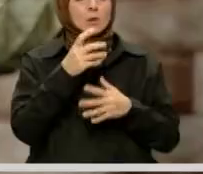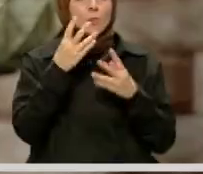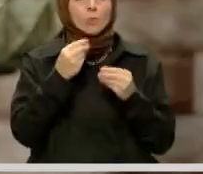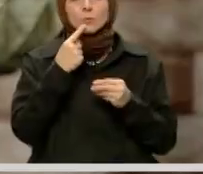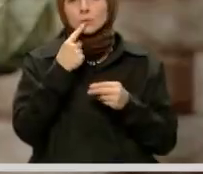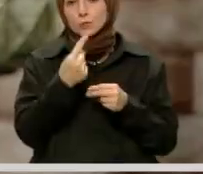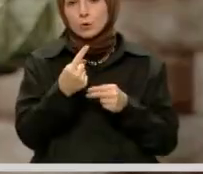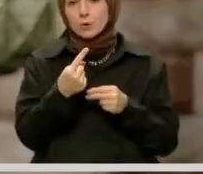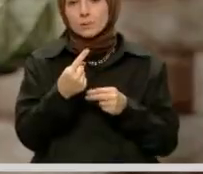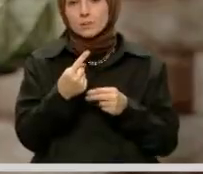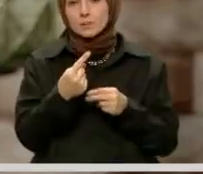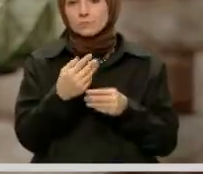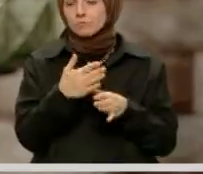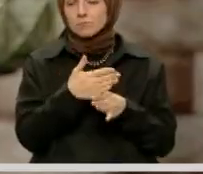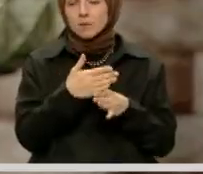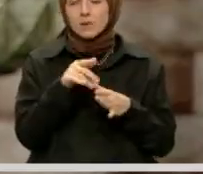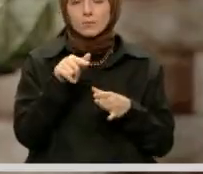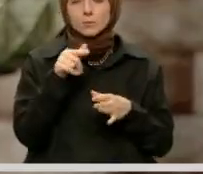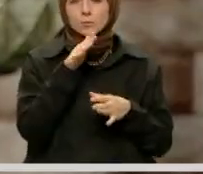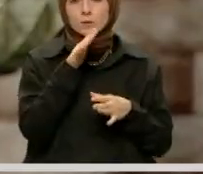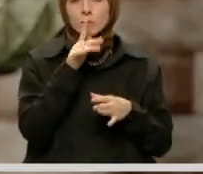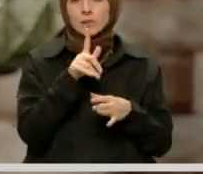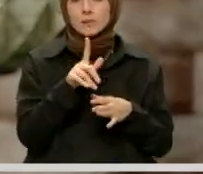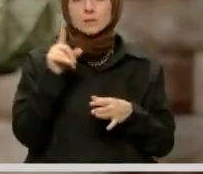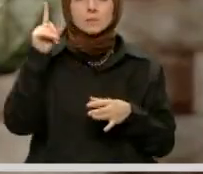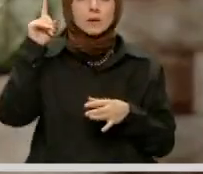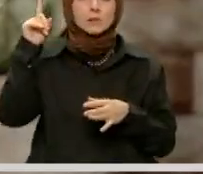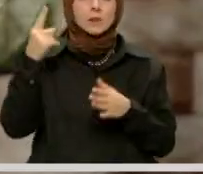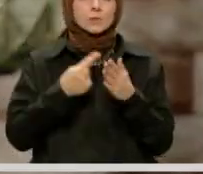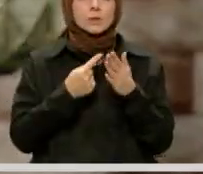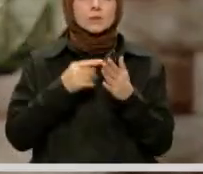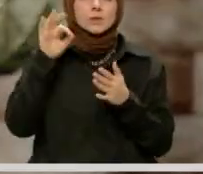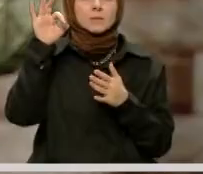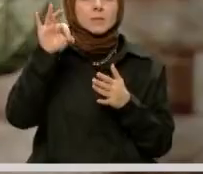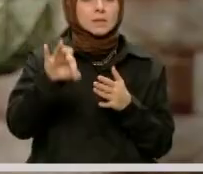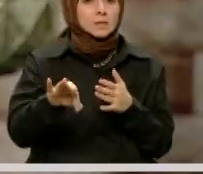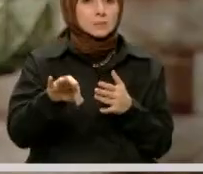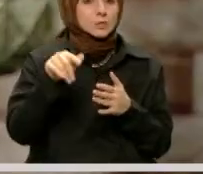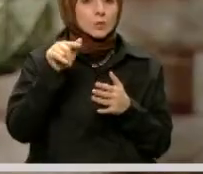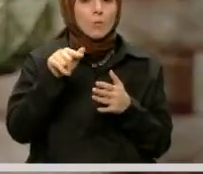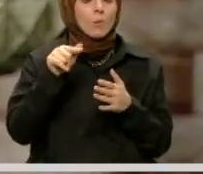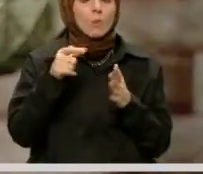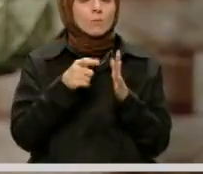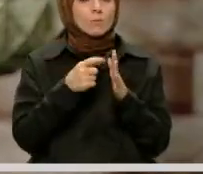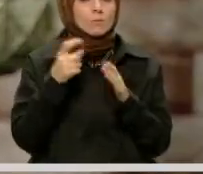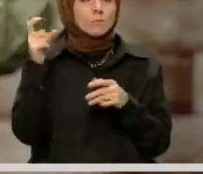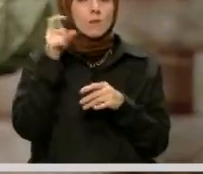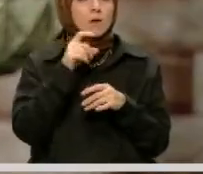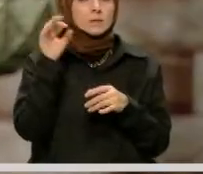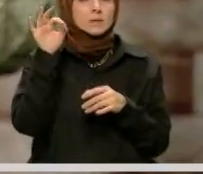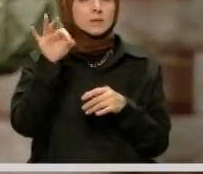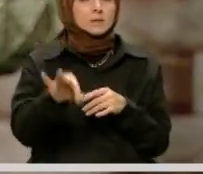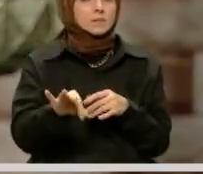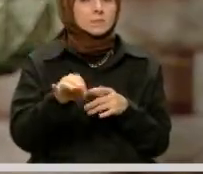düşünmek lazım. Allah Kur'an-ı Kerim'i indirmiş, o ayda indirmiş ve kutlamak